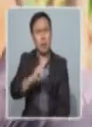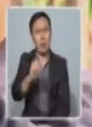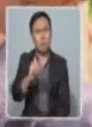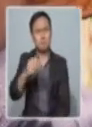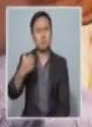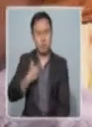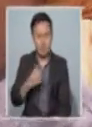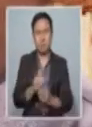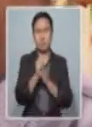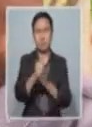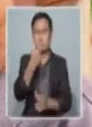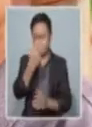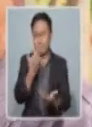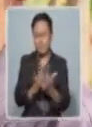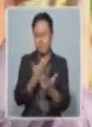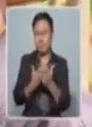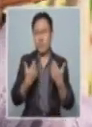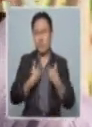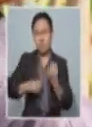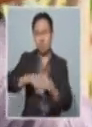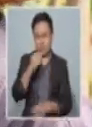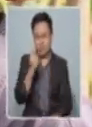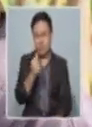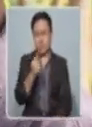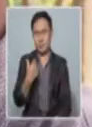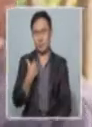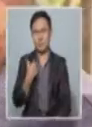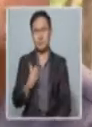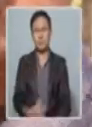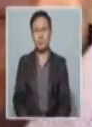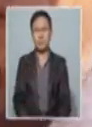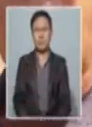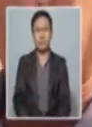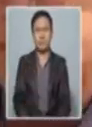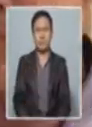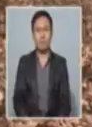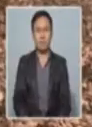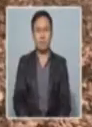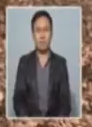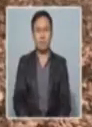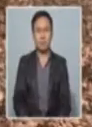มีเดี๋ยวพาไปดูครับ เหรอมีอย่างอื่นอีกเหรอ มีอย่างอื่นครับมีอย่างอ ื่นอ๋ออันไหนๆไปดูหน่อยไปดูหน่อย